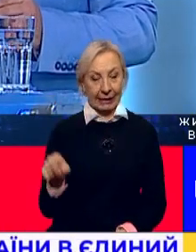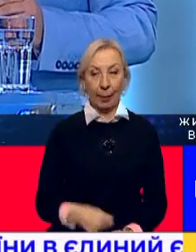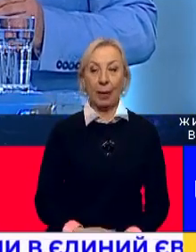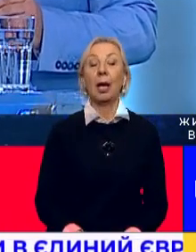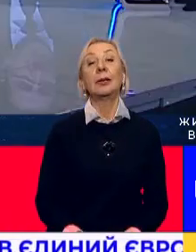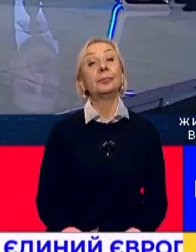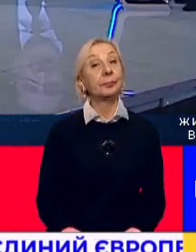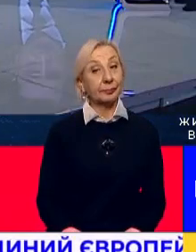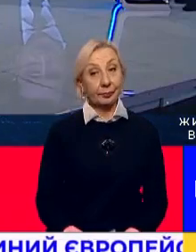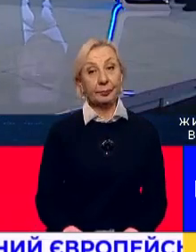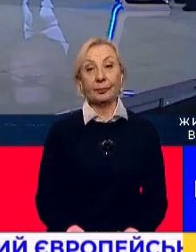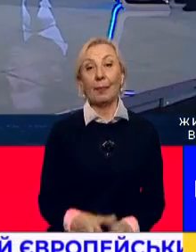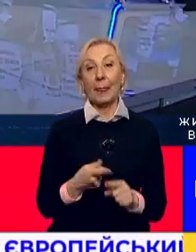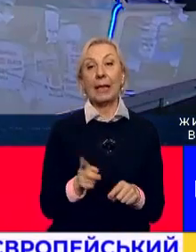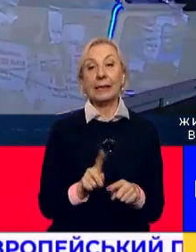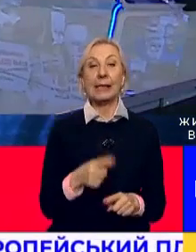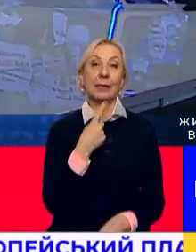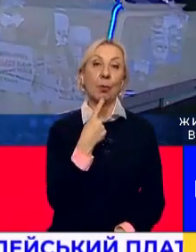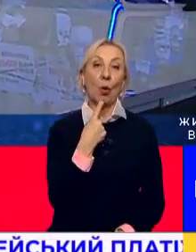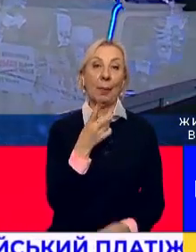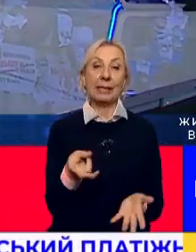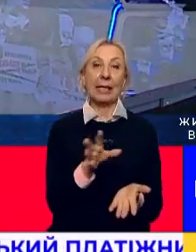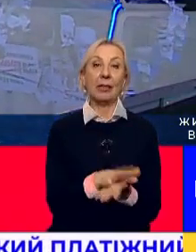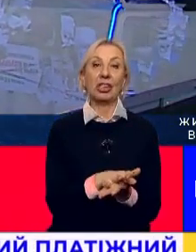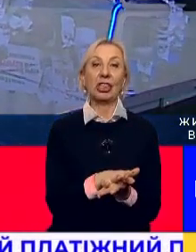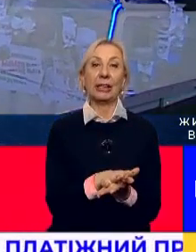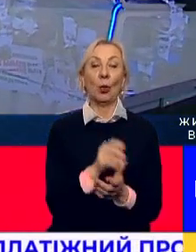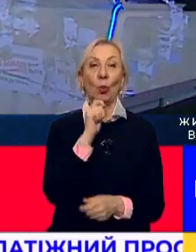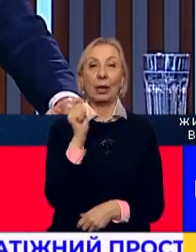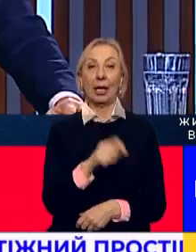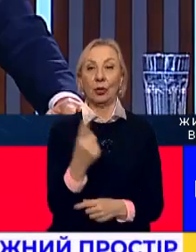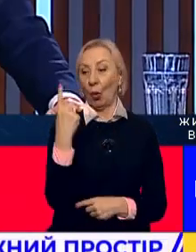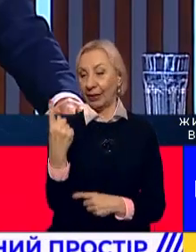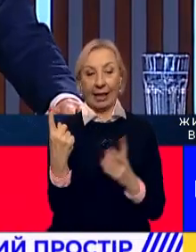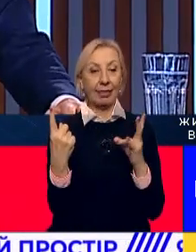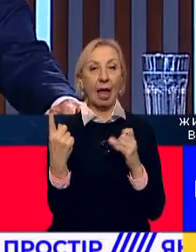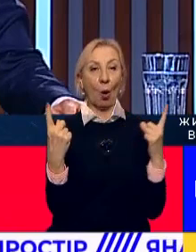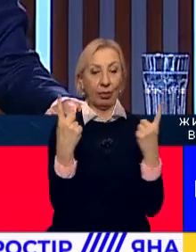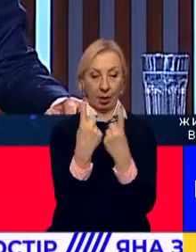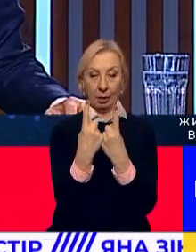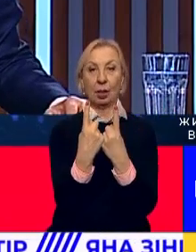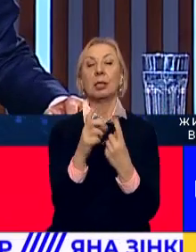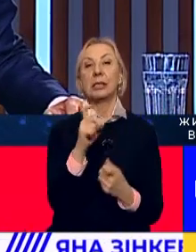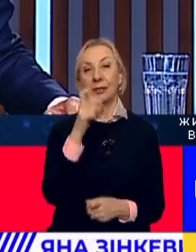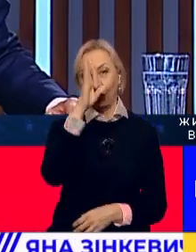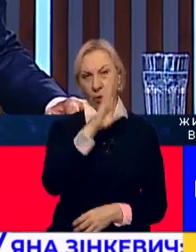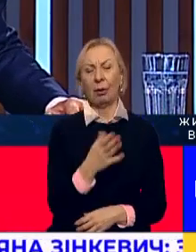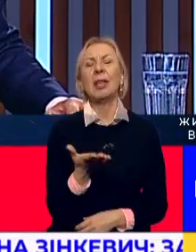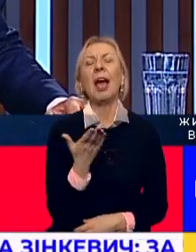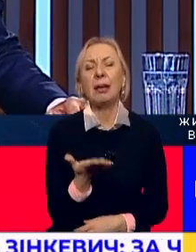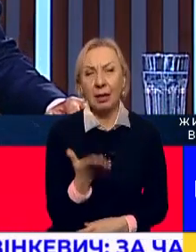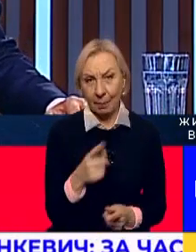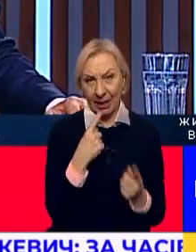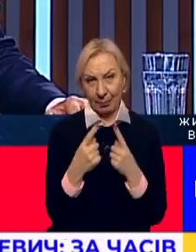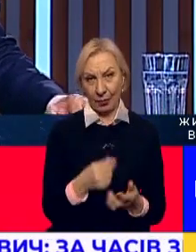цю ініціативу? Це спроба залишити Україну наодинці, один на один із ворогом. Які перемовини, чим можуть